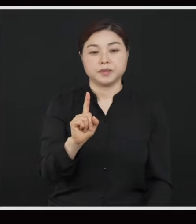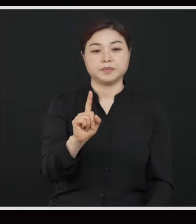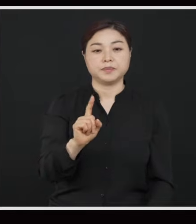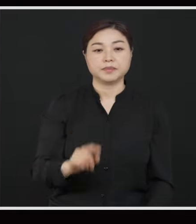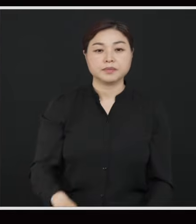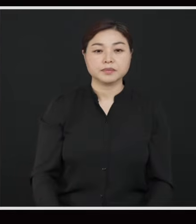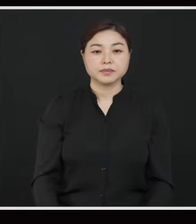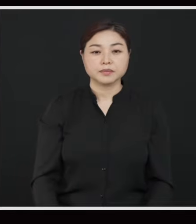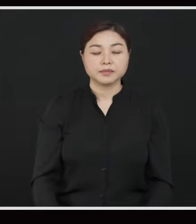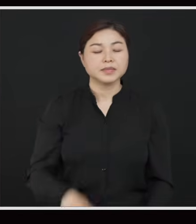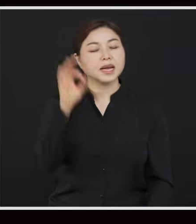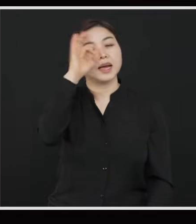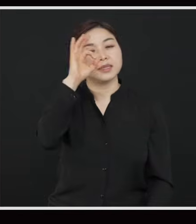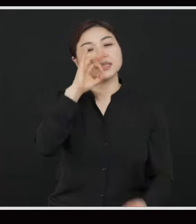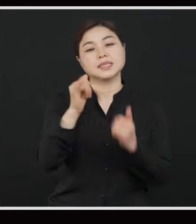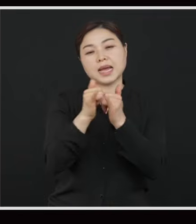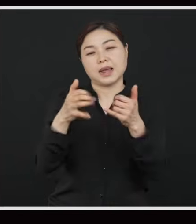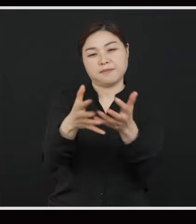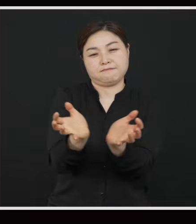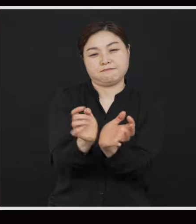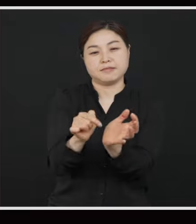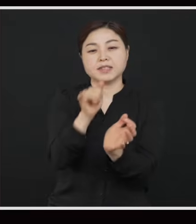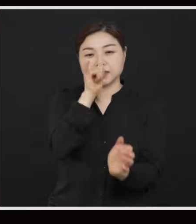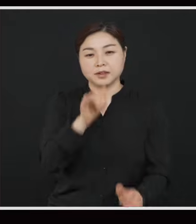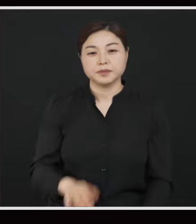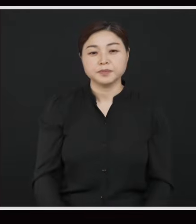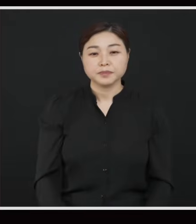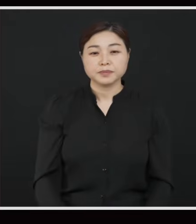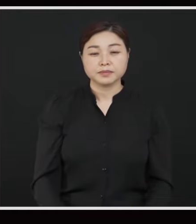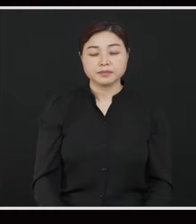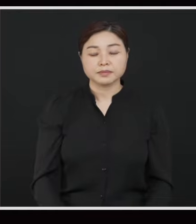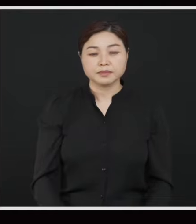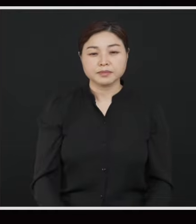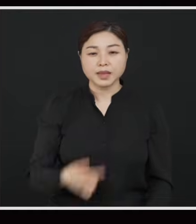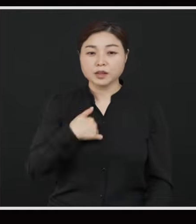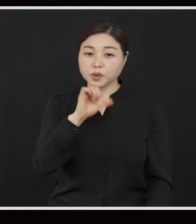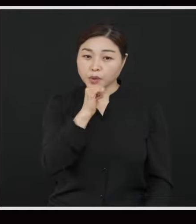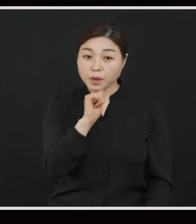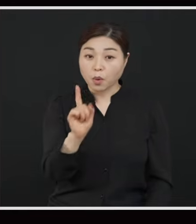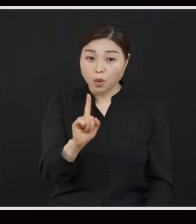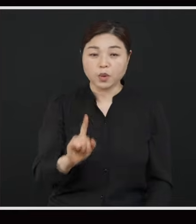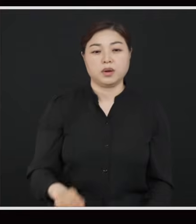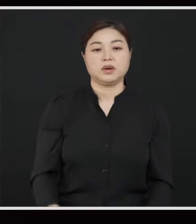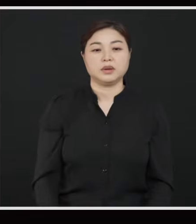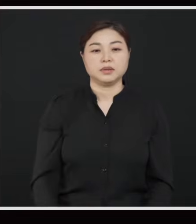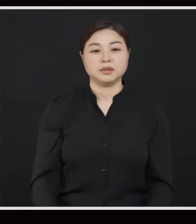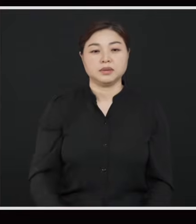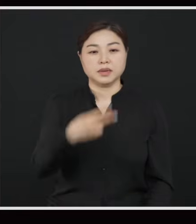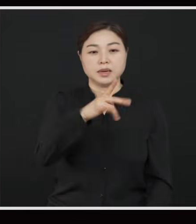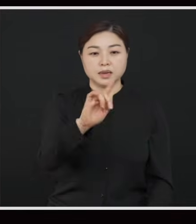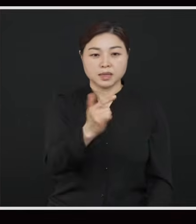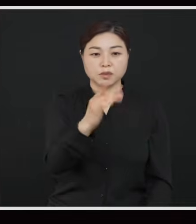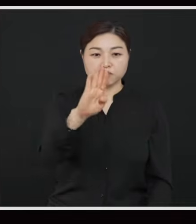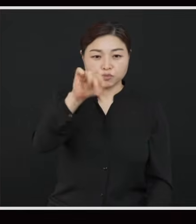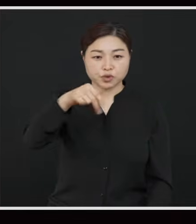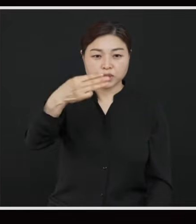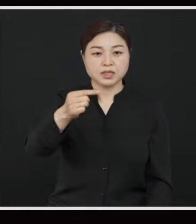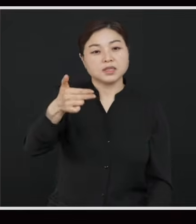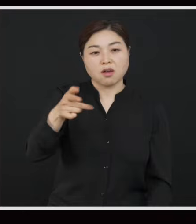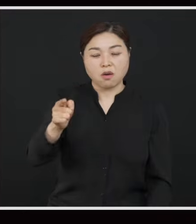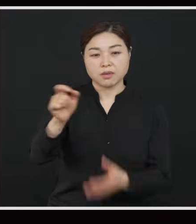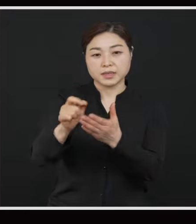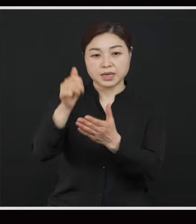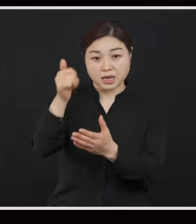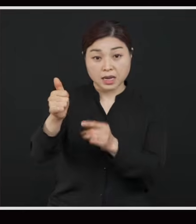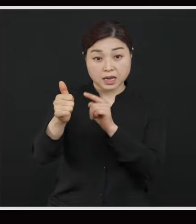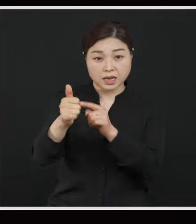있을지 그걸 이제 찾아다니는 사람들이 있죠. 그래서 제가 인용을 하고 싶은 경우는 이 단 뷰트너라는